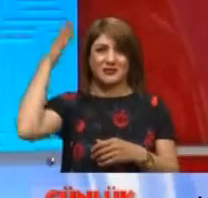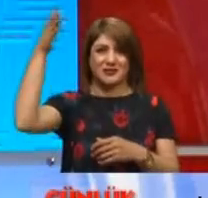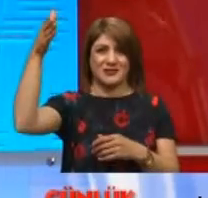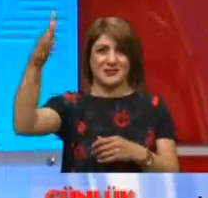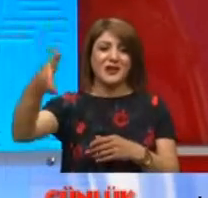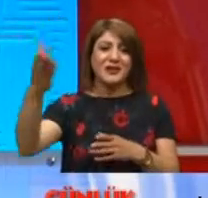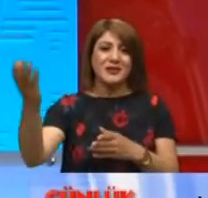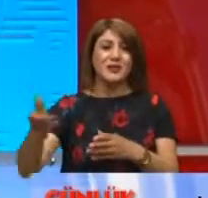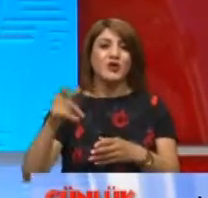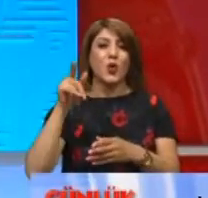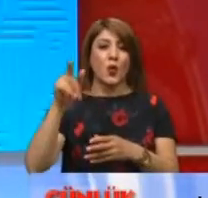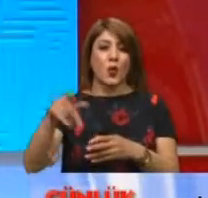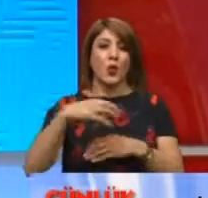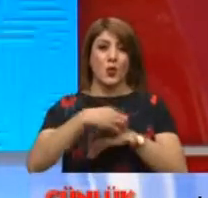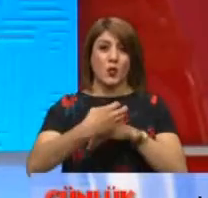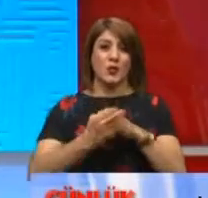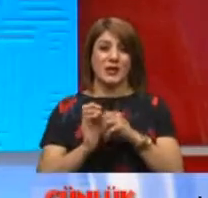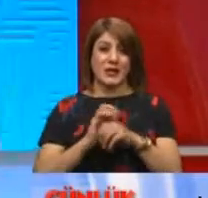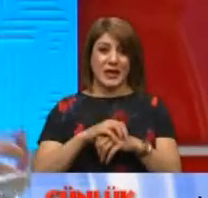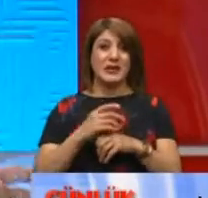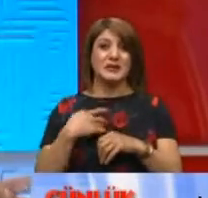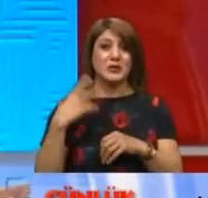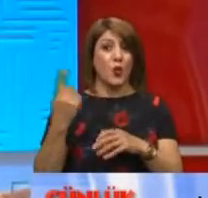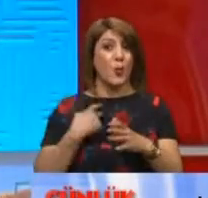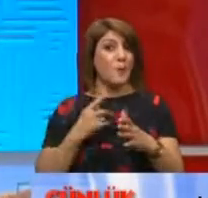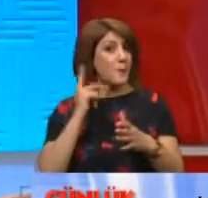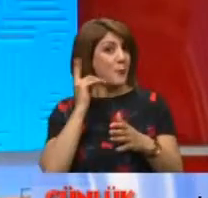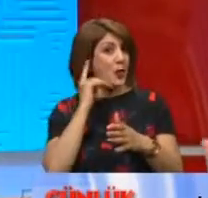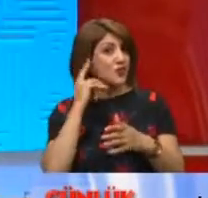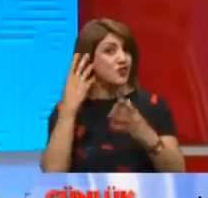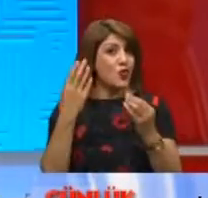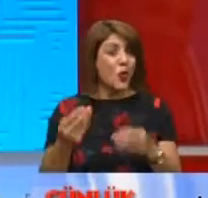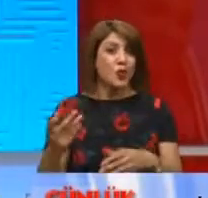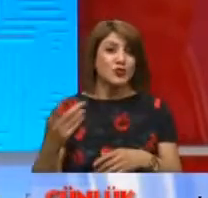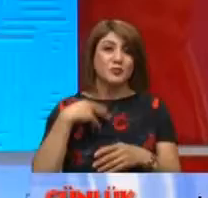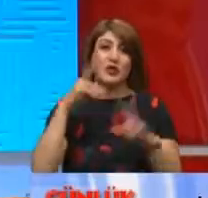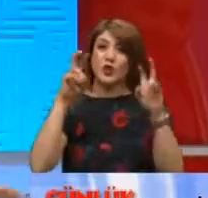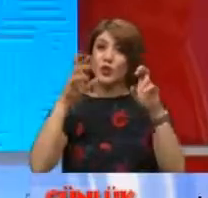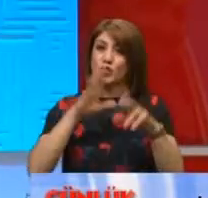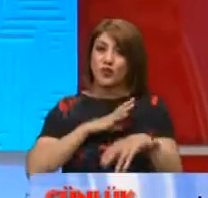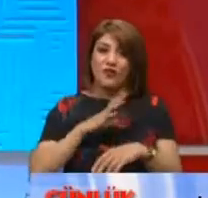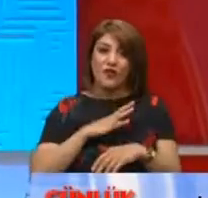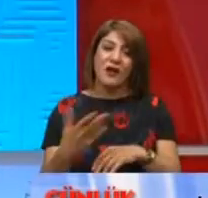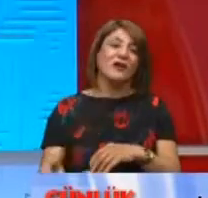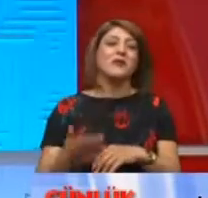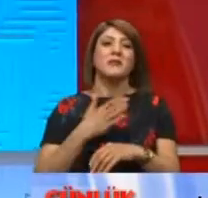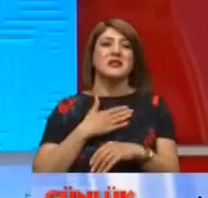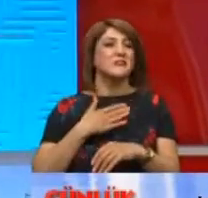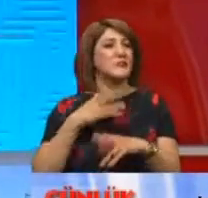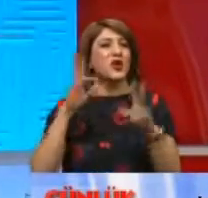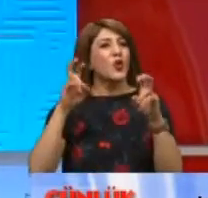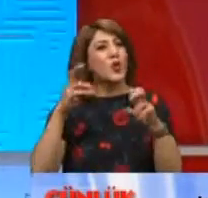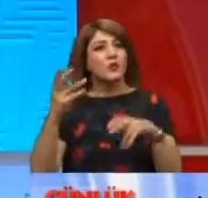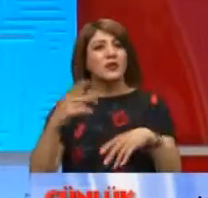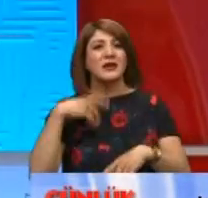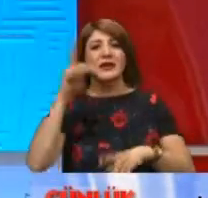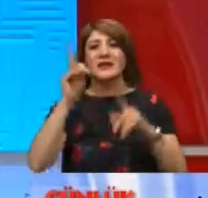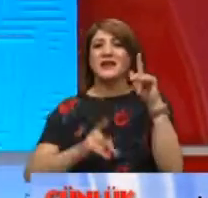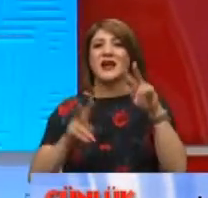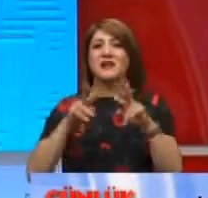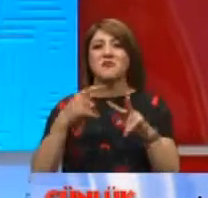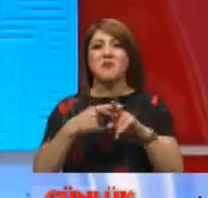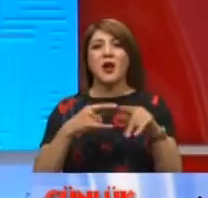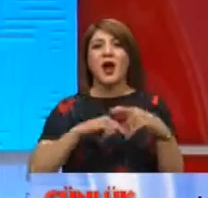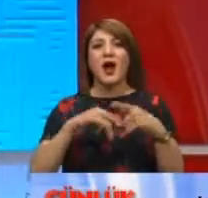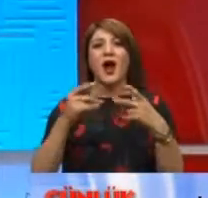ülkenin o yıl meşhur olduğu bir konusu konuşuluyordu ve sunuluyordu. Onun o jenerikle giriyordu ülkeler. Hı. Bizim jenerikimiz de İnternet Mahir'di